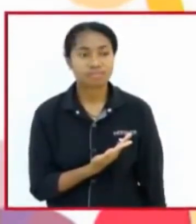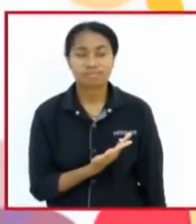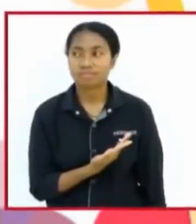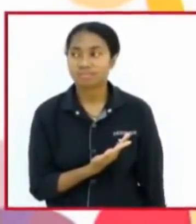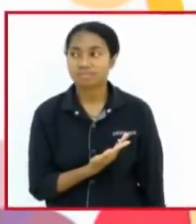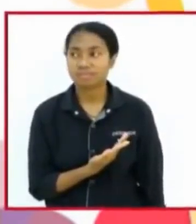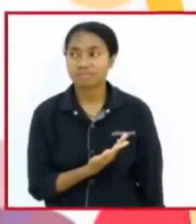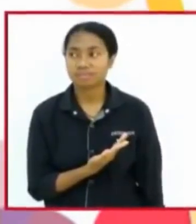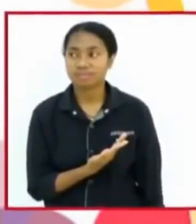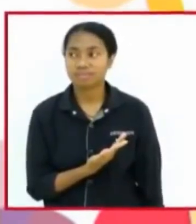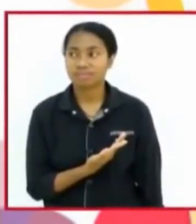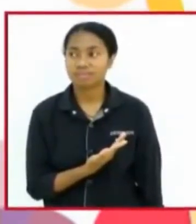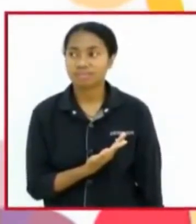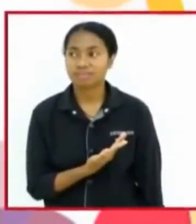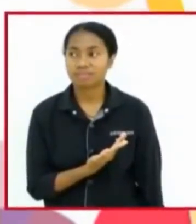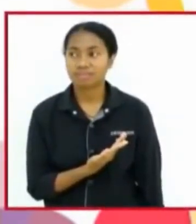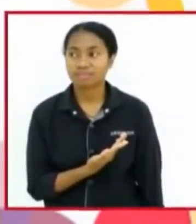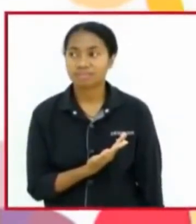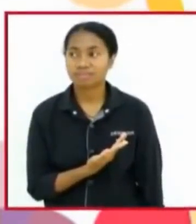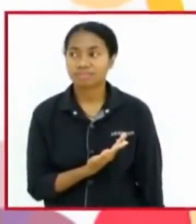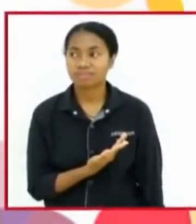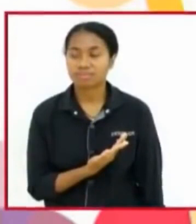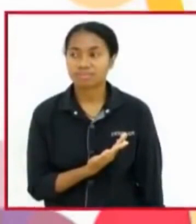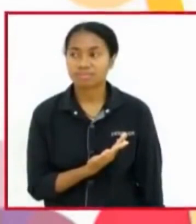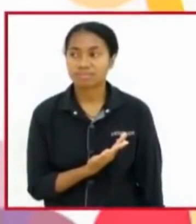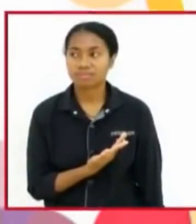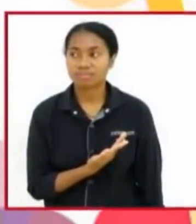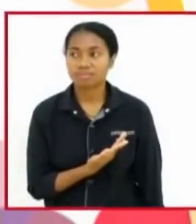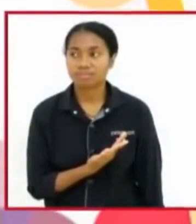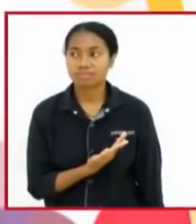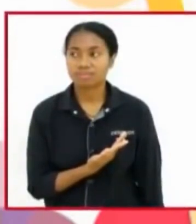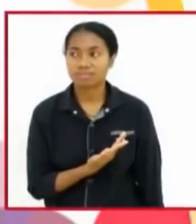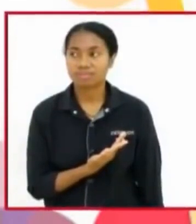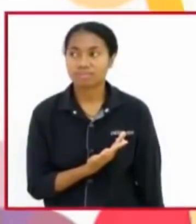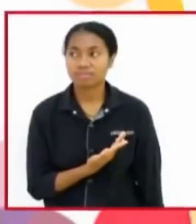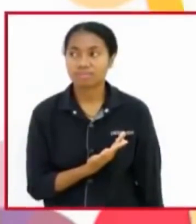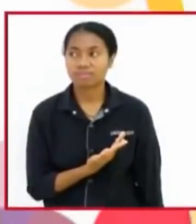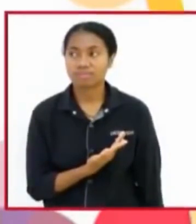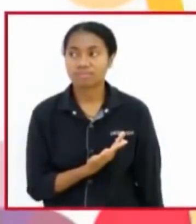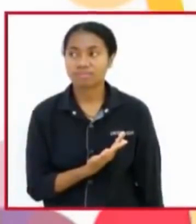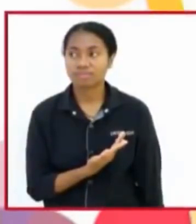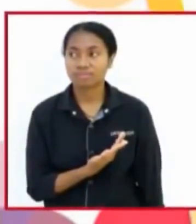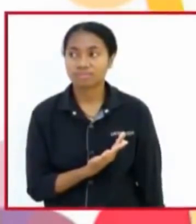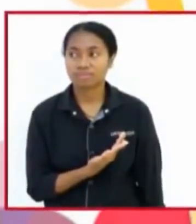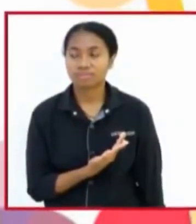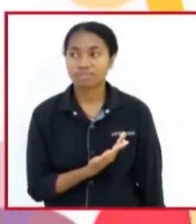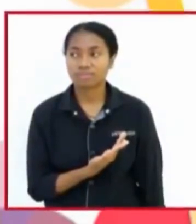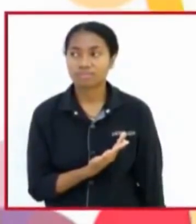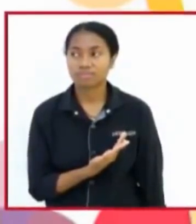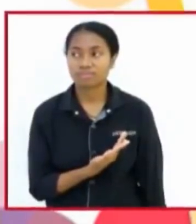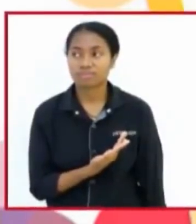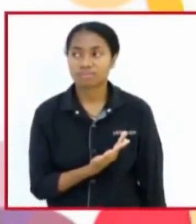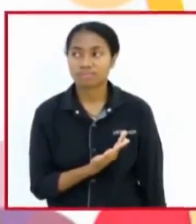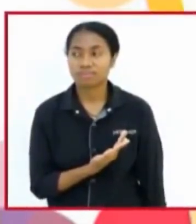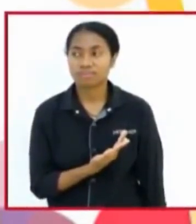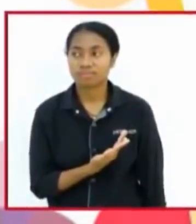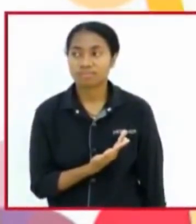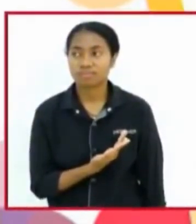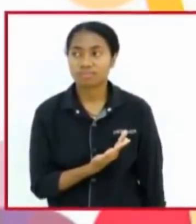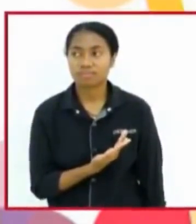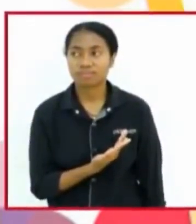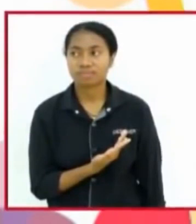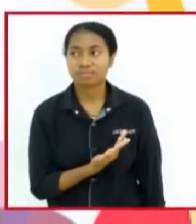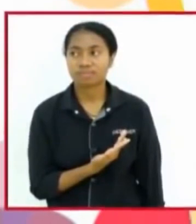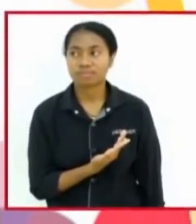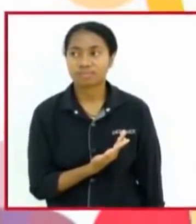iman dan negara kata yang di akhir minggu Jika boleh ku katakan Kami merasa kami berperang untuk